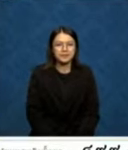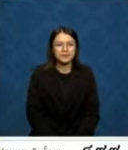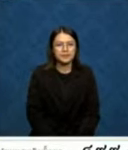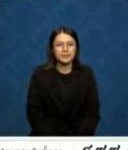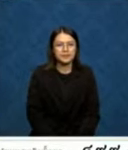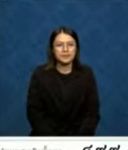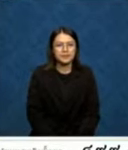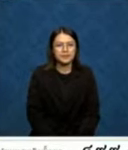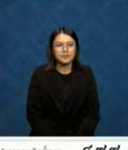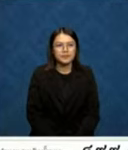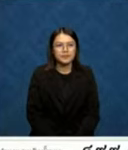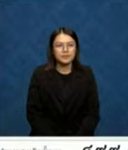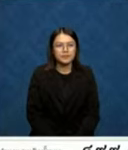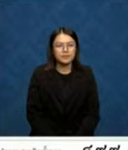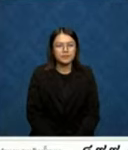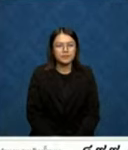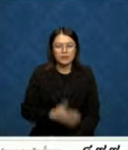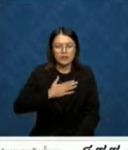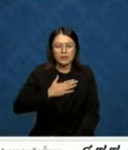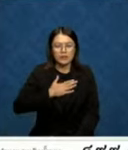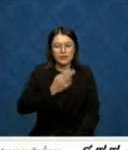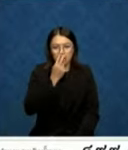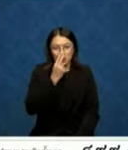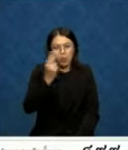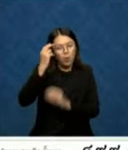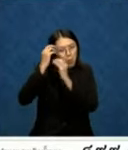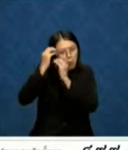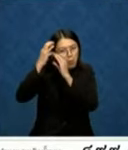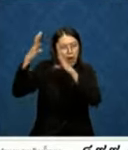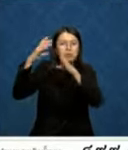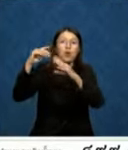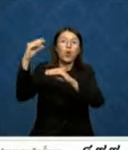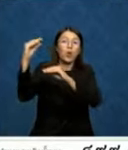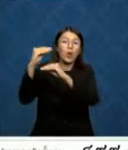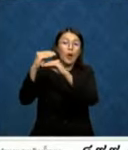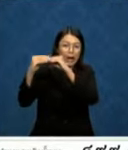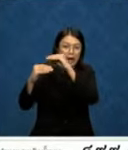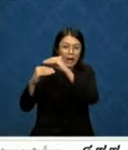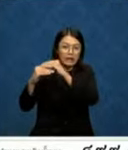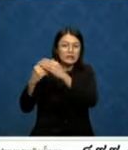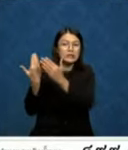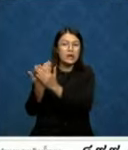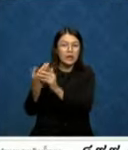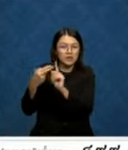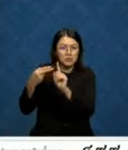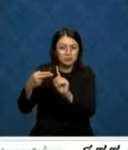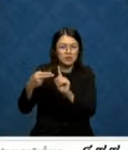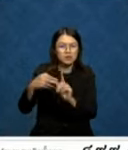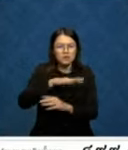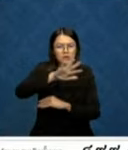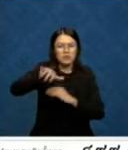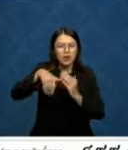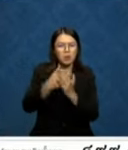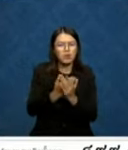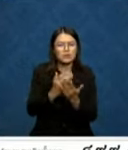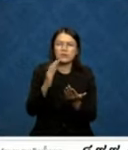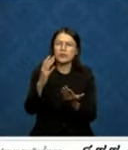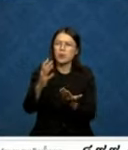ที่จริงแล้วเราต้องมองภาพรวมของโครงการดิจิทัล ทั้งหมดซึ่งใช้เงินรว